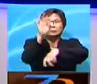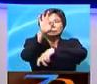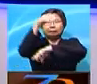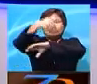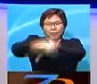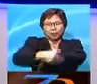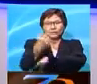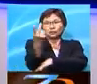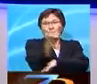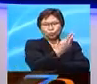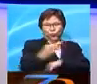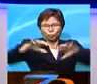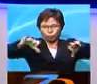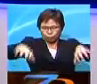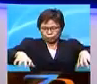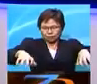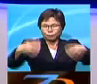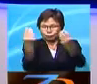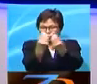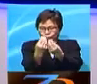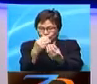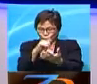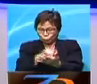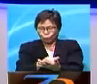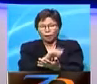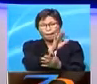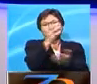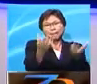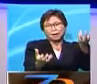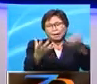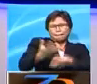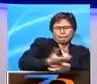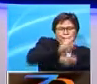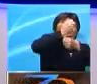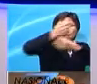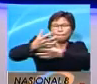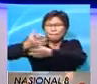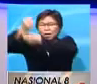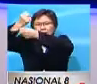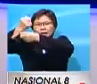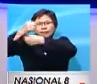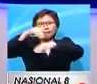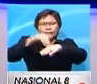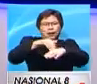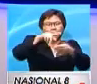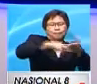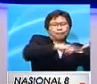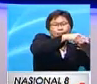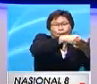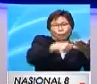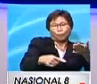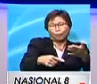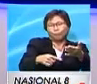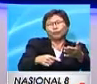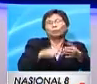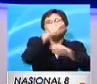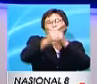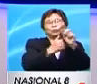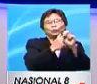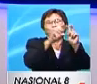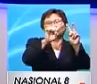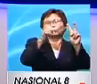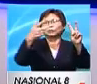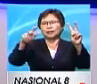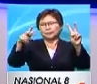ini di dua pusat penjumlah undi berkenaan BN memenangi kedua-dua kerusi itu pada pilihan Raya umum